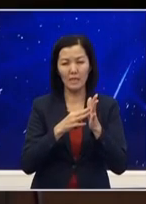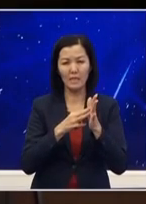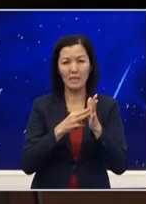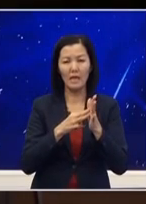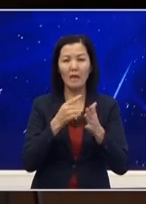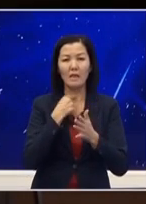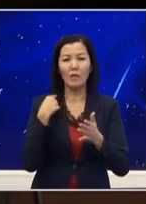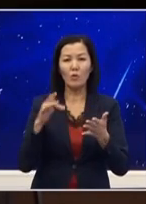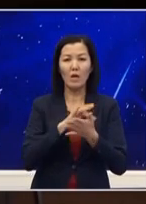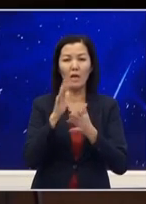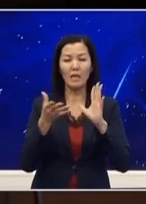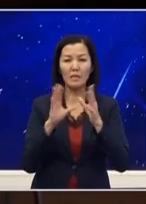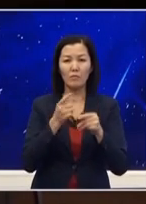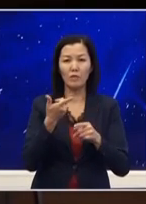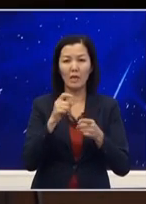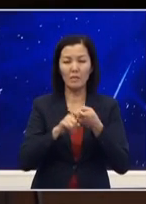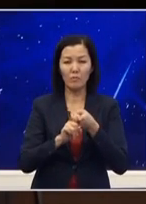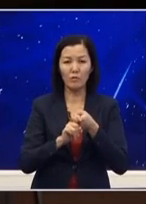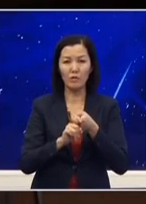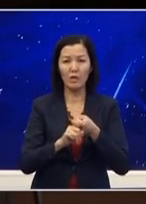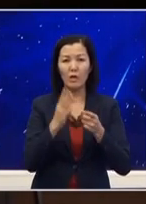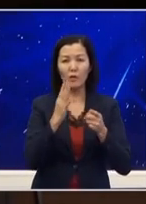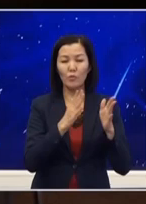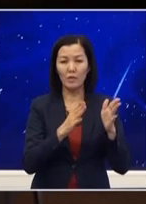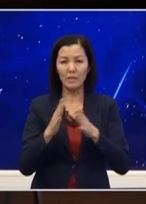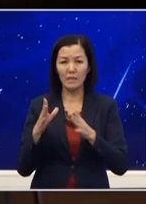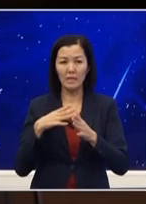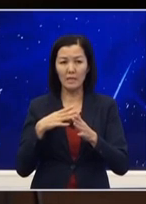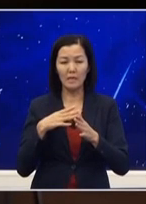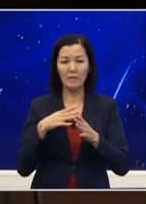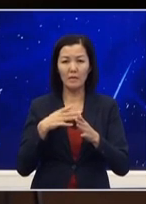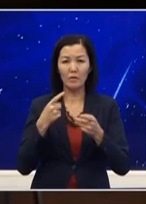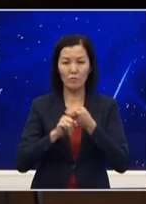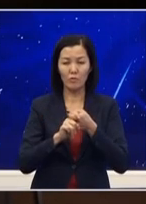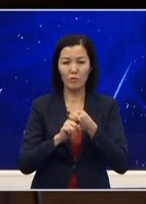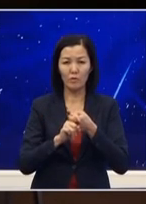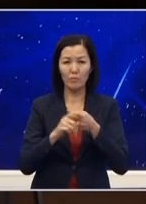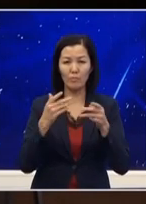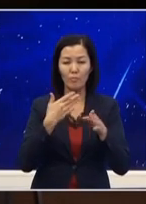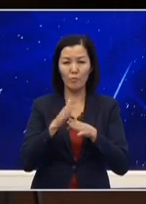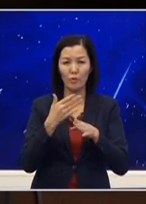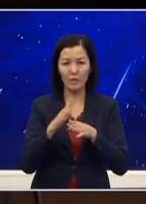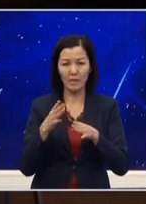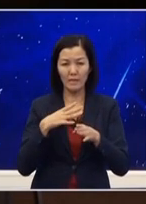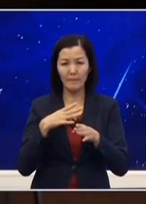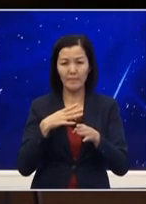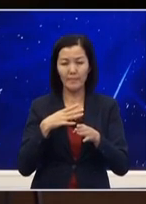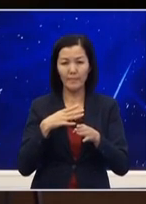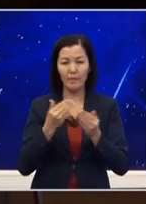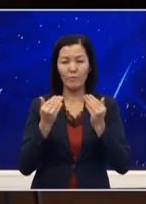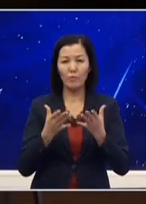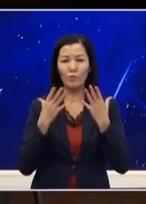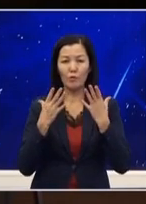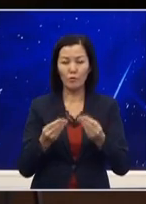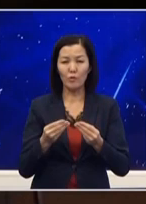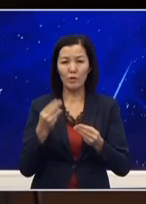Талдықорған қаласы бойынша газдандыру кешені негізі 4 кезекке, 22 іске қосу кешеніне бөлінген. Бүгінгі күні